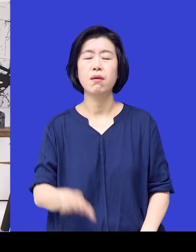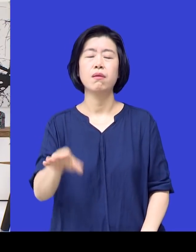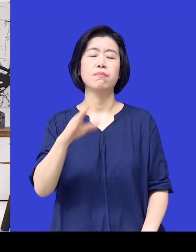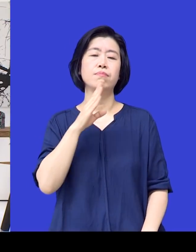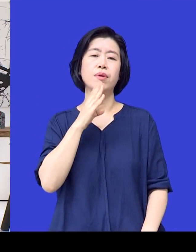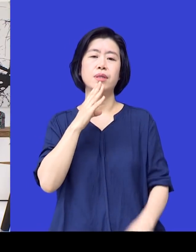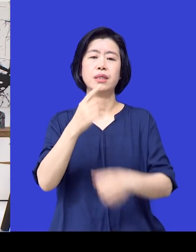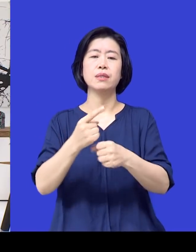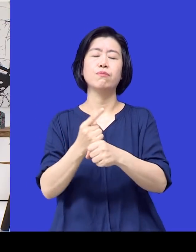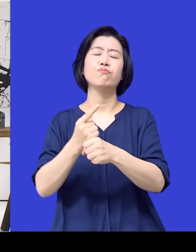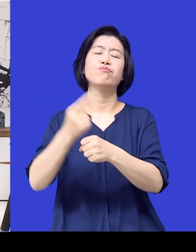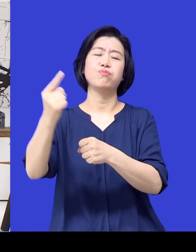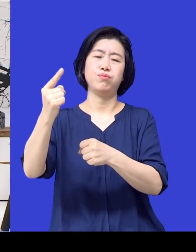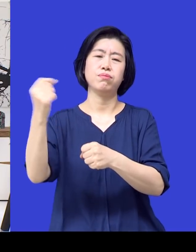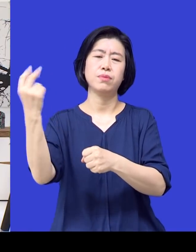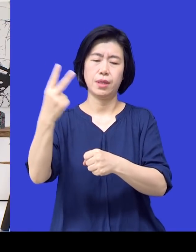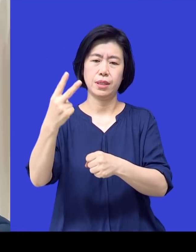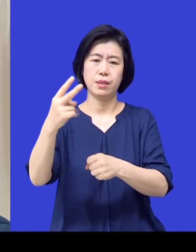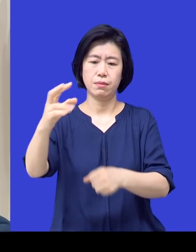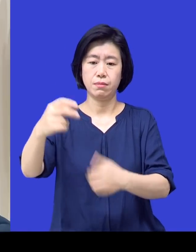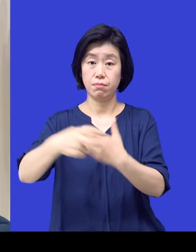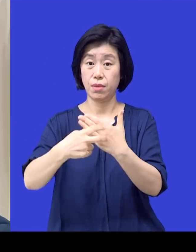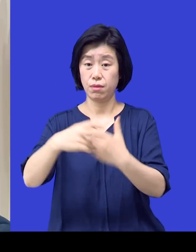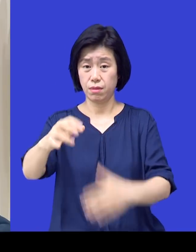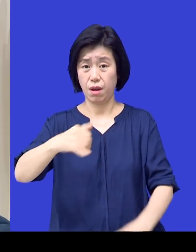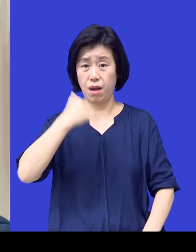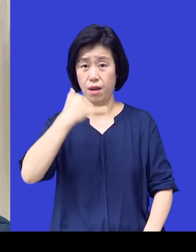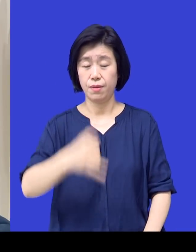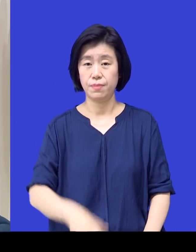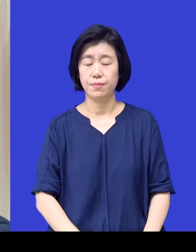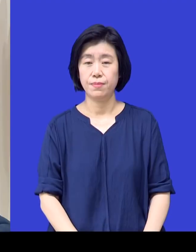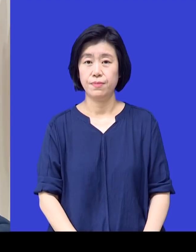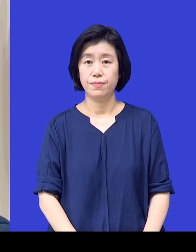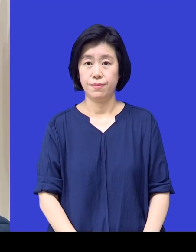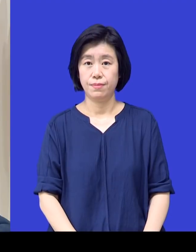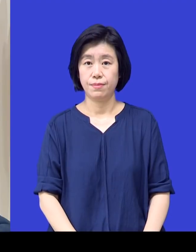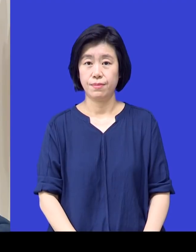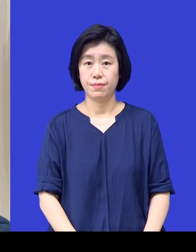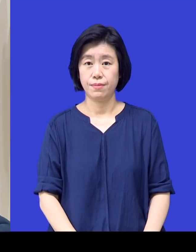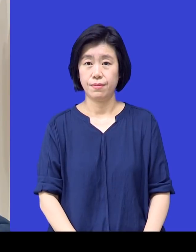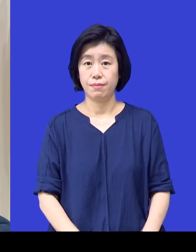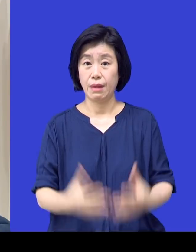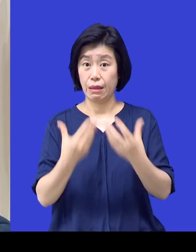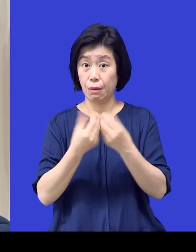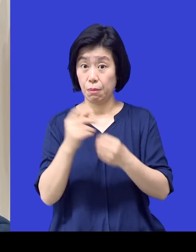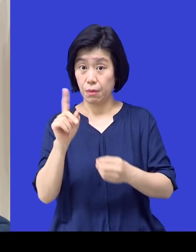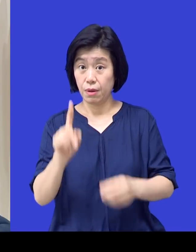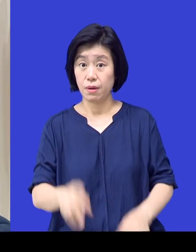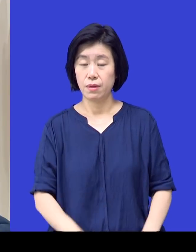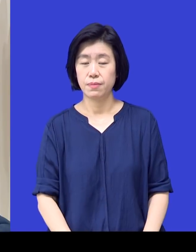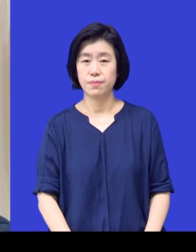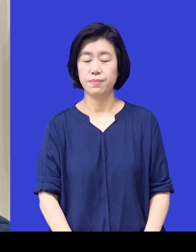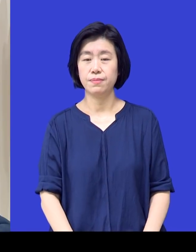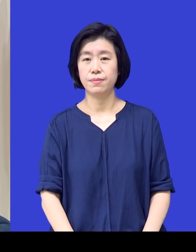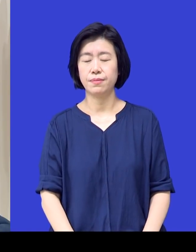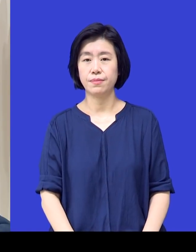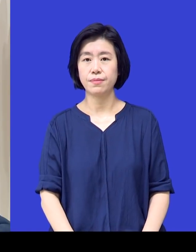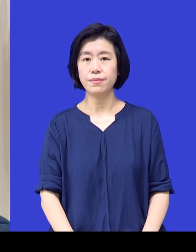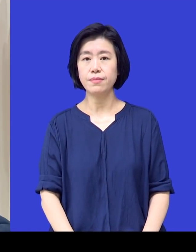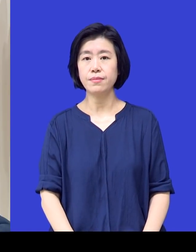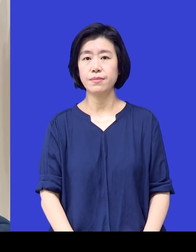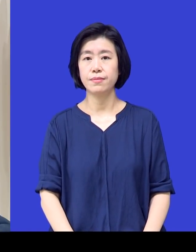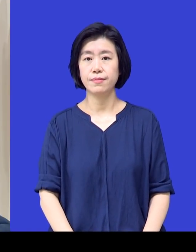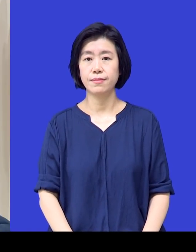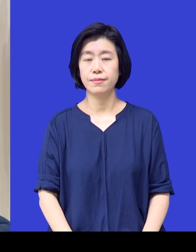1년 후인데 연락이 온 거예요. 요는 그러니까 간단하게 얘기하면 그 얘기를 하시더라고요.